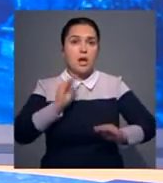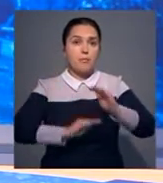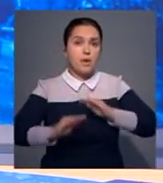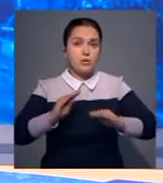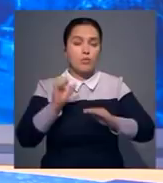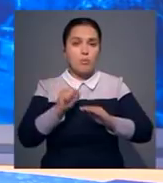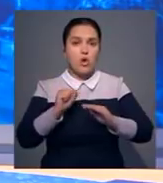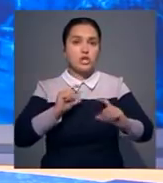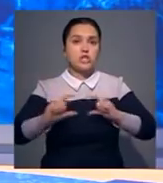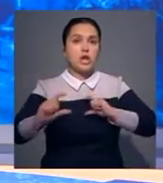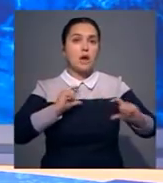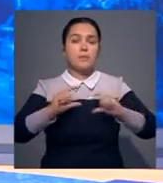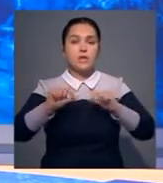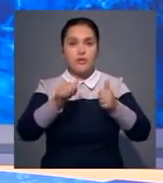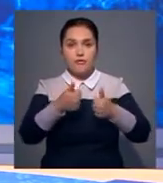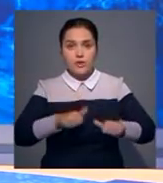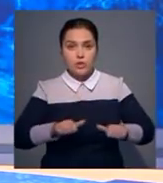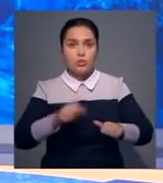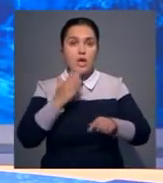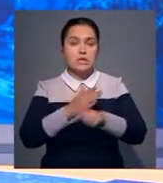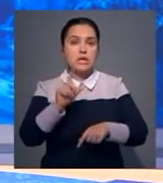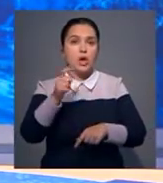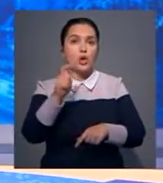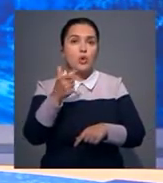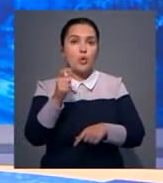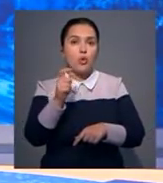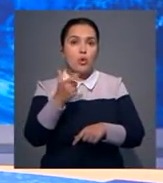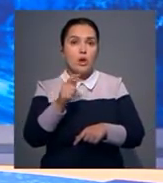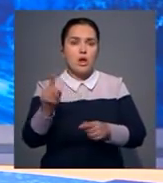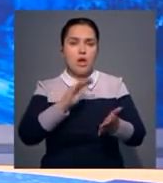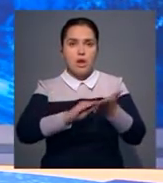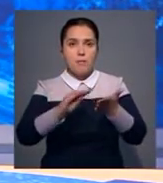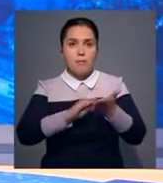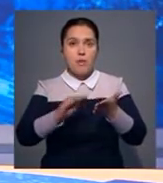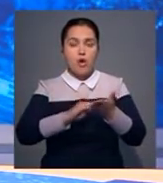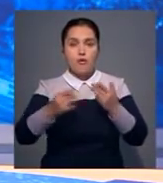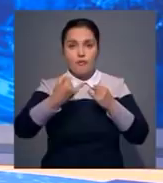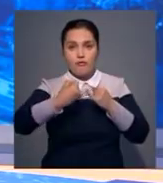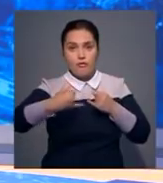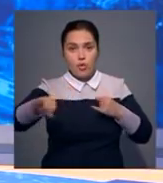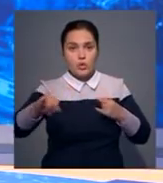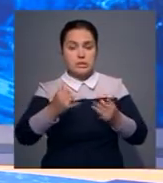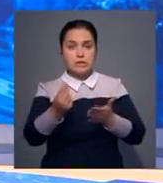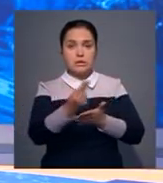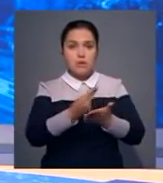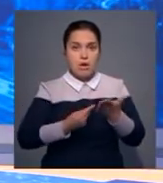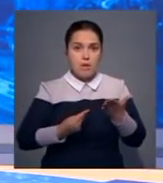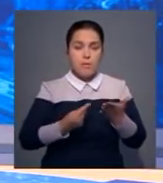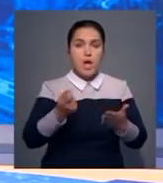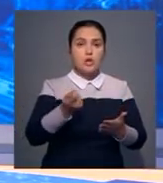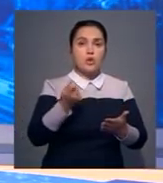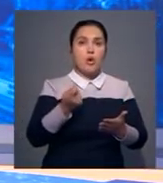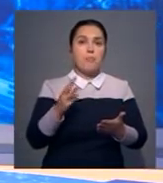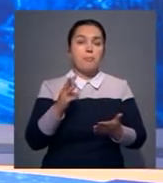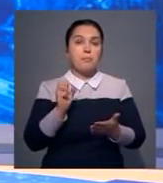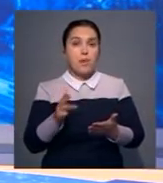помещает шахматные фигуры в игольное ушко. Пишет афоризмы на конском волосе и рисует орнаменты на маковых зернышках.